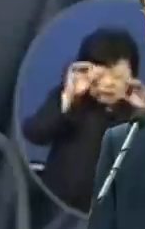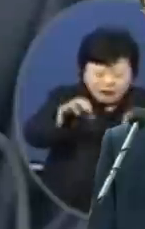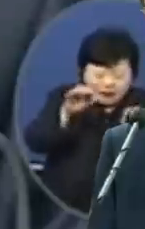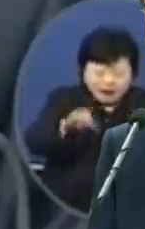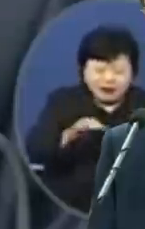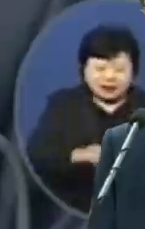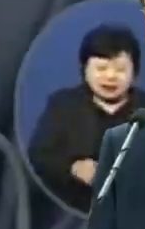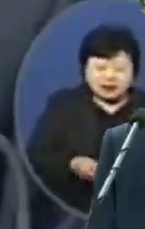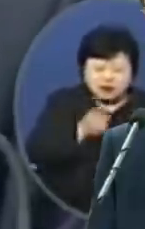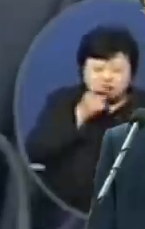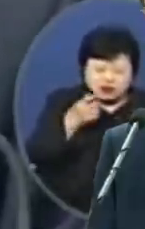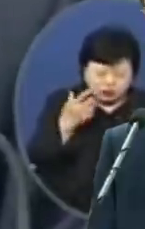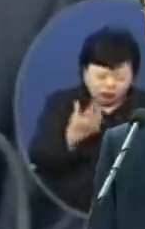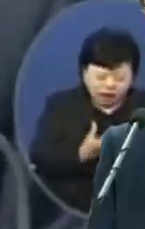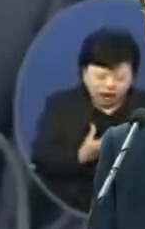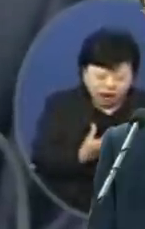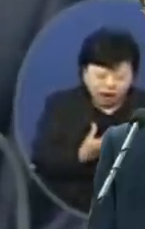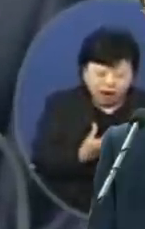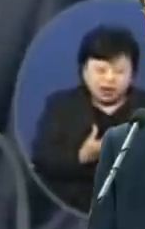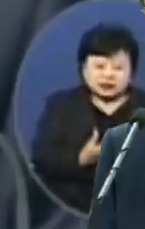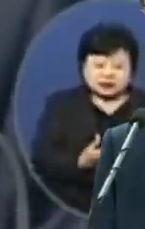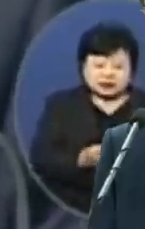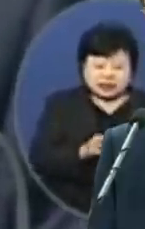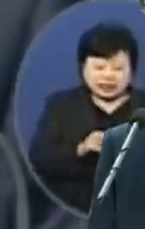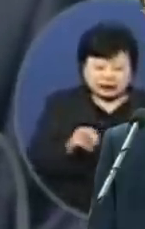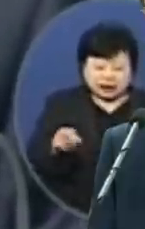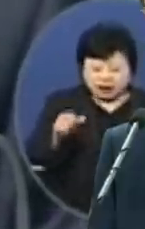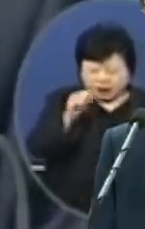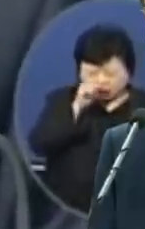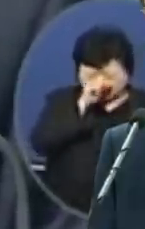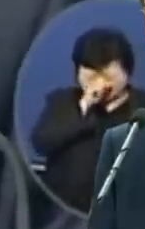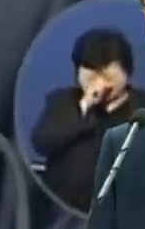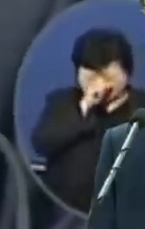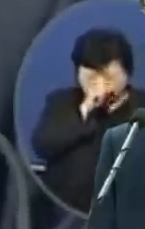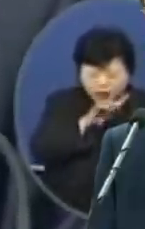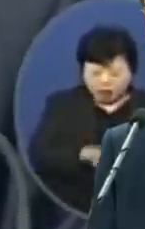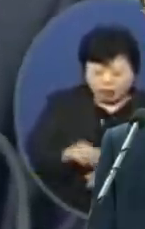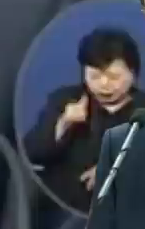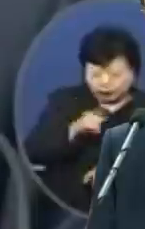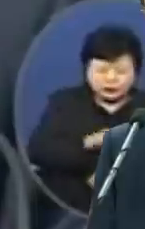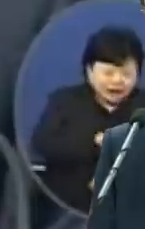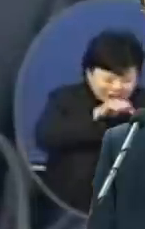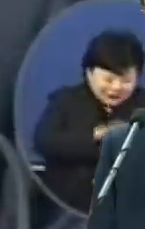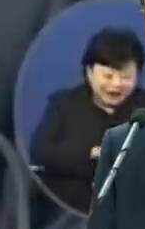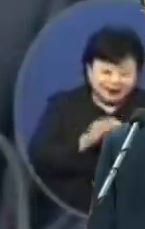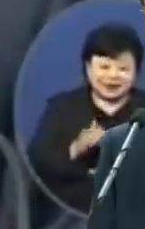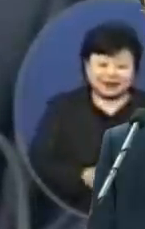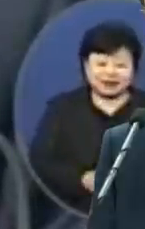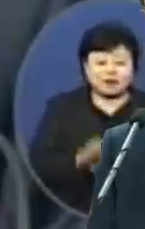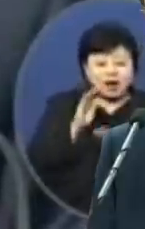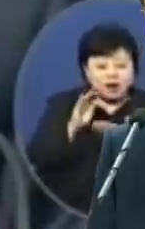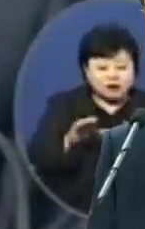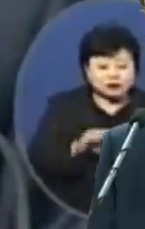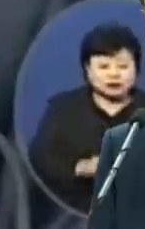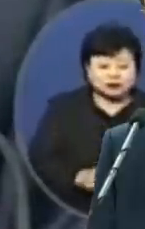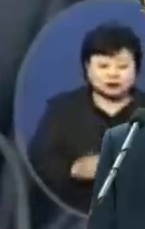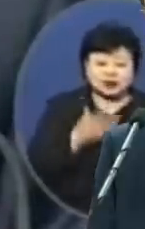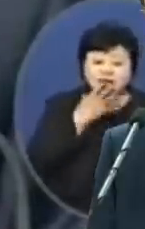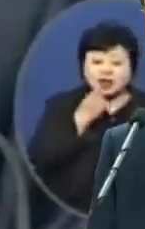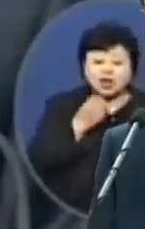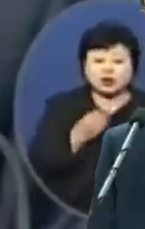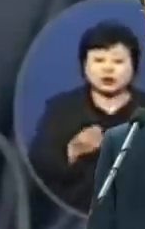덮었다가 물이 가라앉고 난 다음에는 땅이 굉장히 비옥해져서 농사가 굉장히 잘 됐어요. 얼마 안 있어 노아의